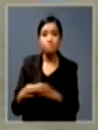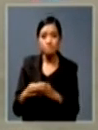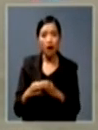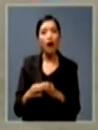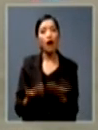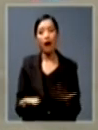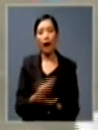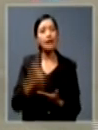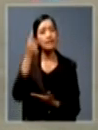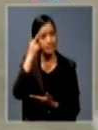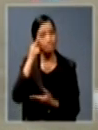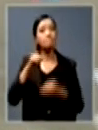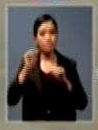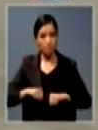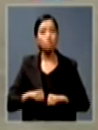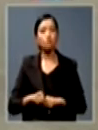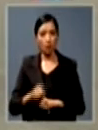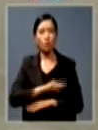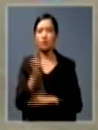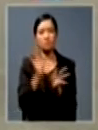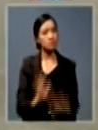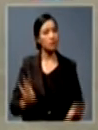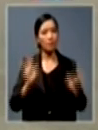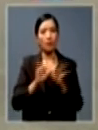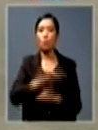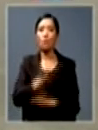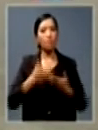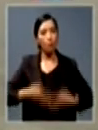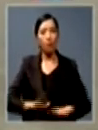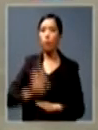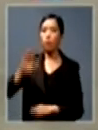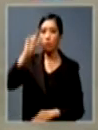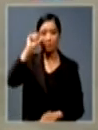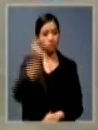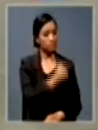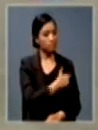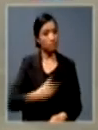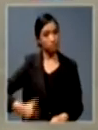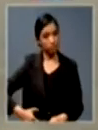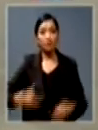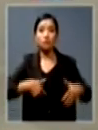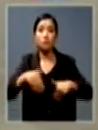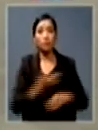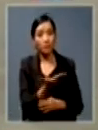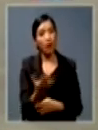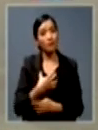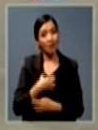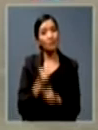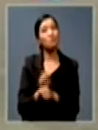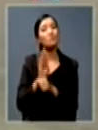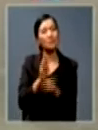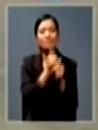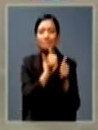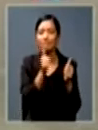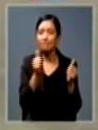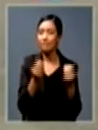5ธันวาคมเป็นวันสำคัญนะครับเป็นวันพระราชสมภพของพระองค์ท่านเพราะฉะนั้นประชาชนที่จะทำบุญเพื่อถวายเป็นพระราชกุศลก็ส